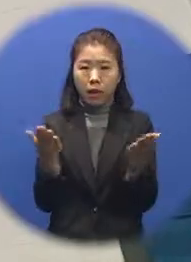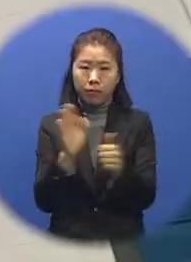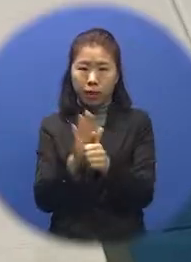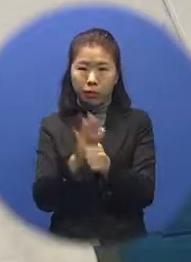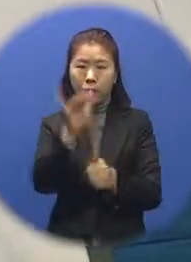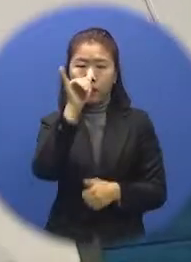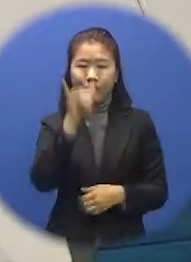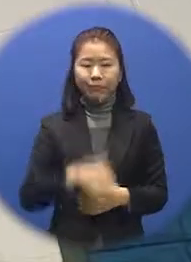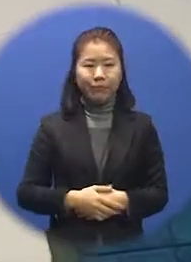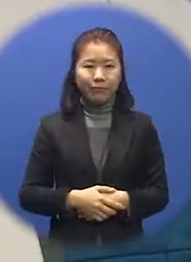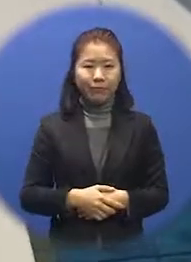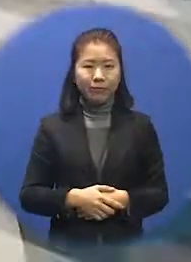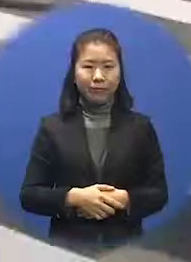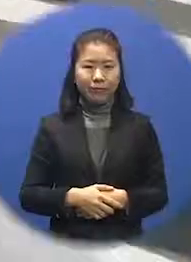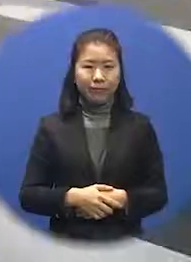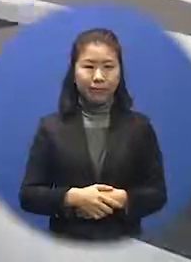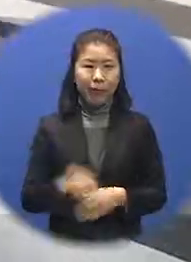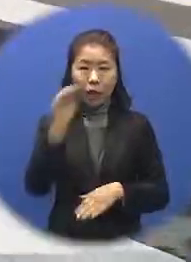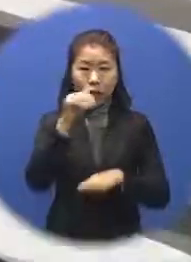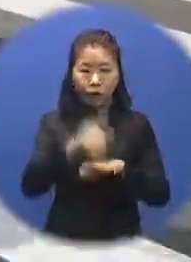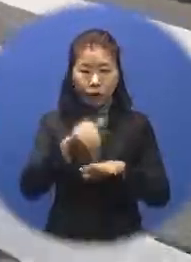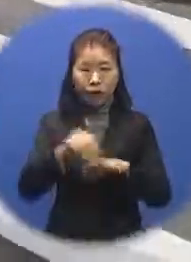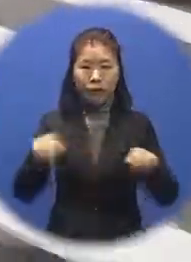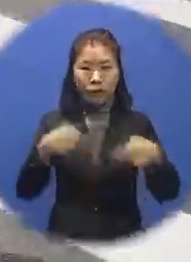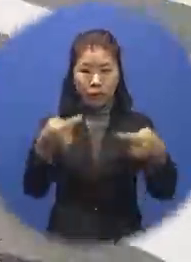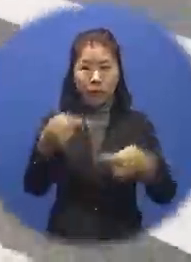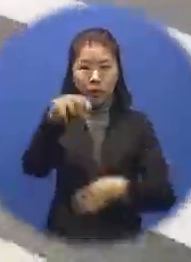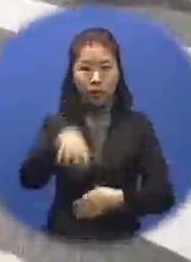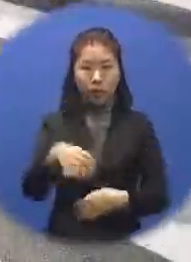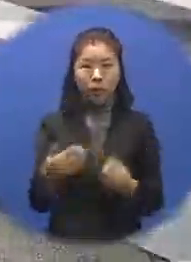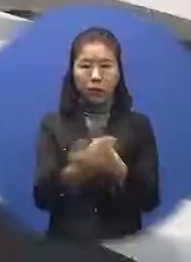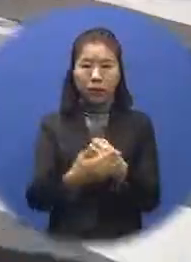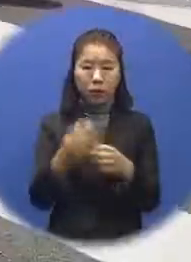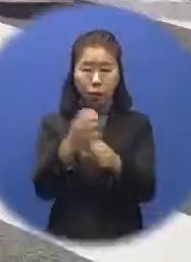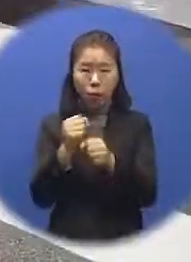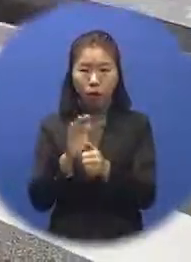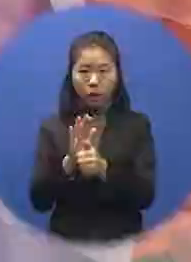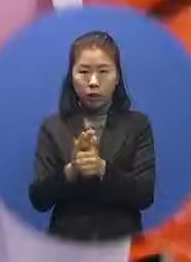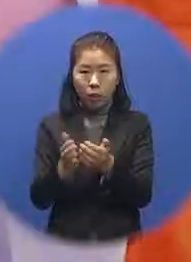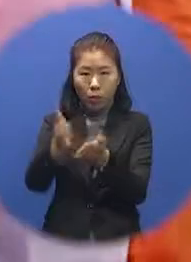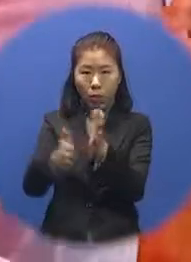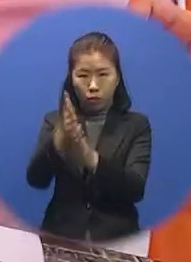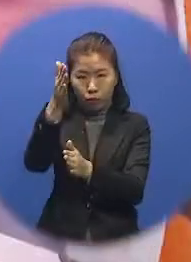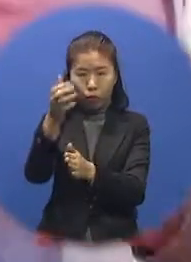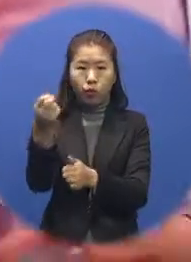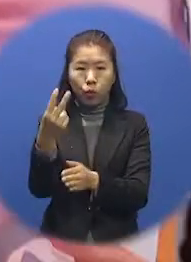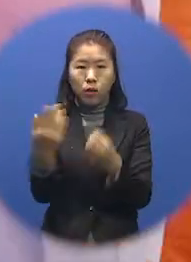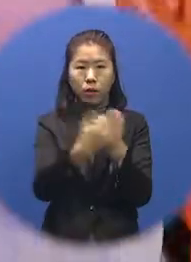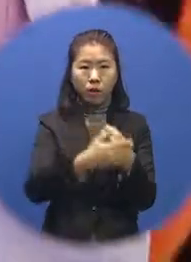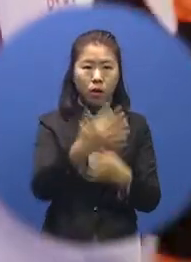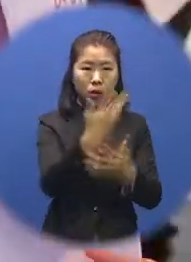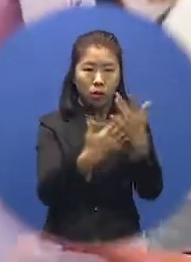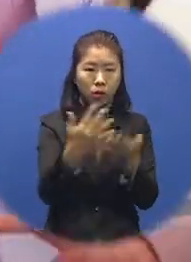참여했는데요. 훈련 참여 기관들은 은평구 통합지원본부와